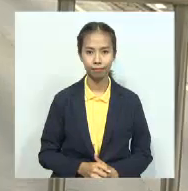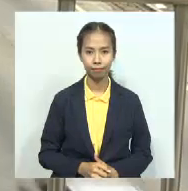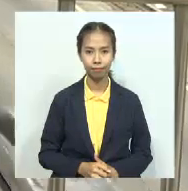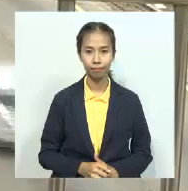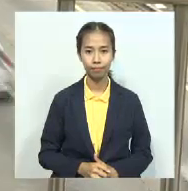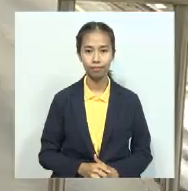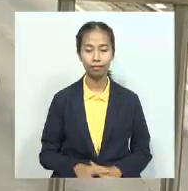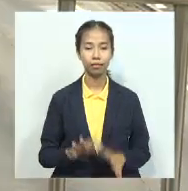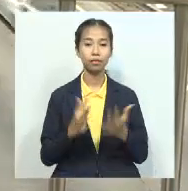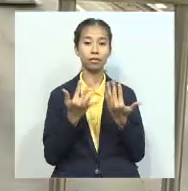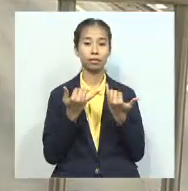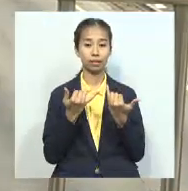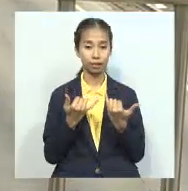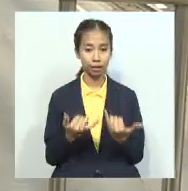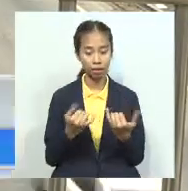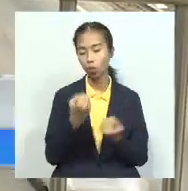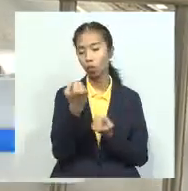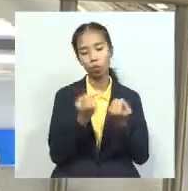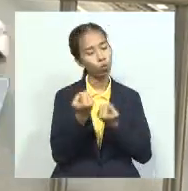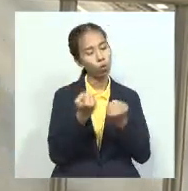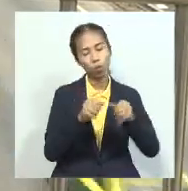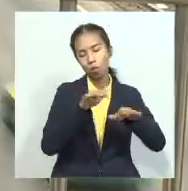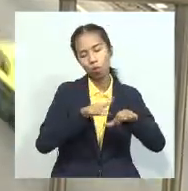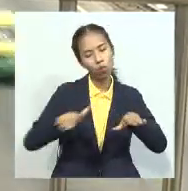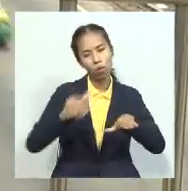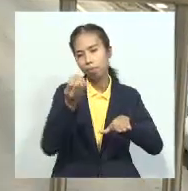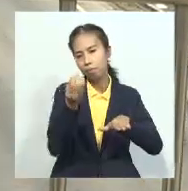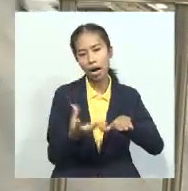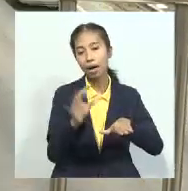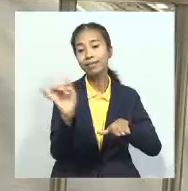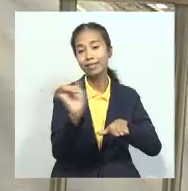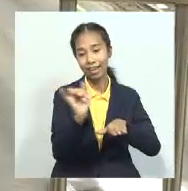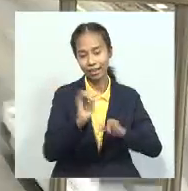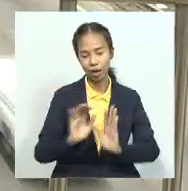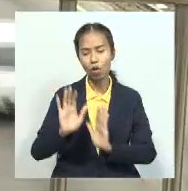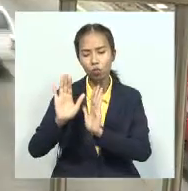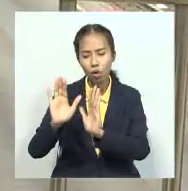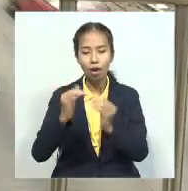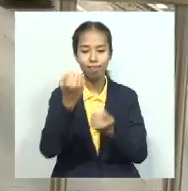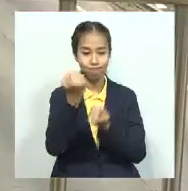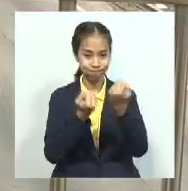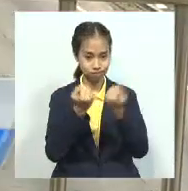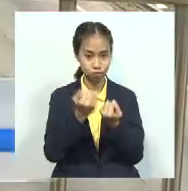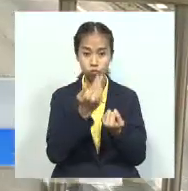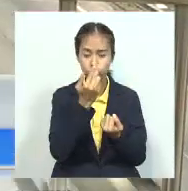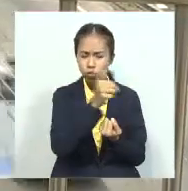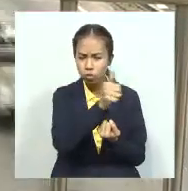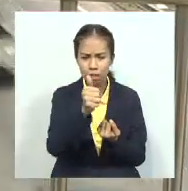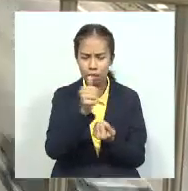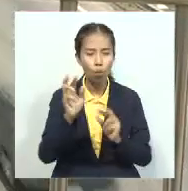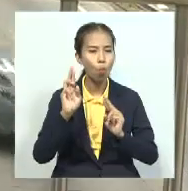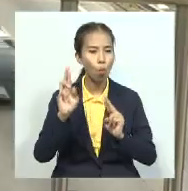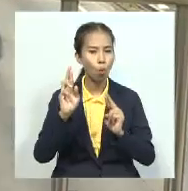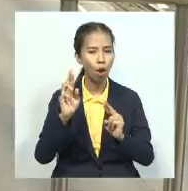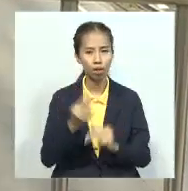แม้สภาพการจราจรในช่วงนี้จะยังไม่หนาแน่นนะคะแต่ก็ฝากให้ผู้ชมนั้นขับรถอย่างระมัดระวังนะคะอย่างเส้นทาง